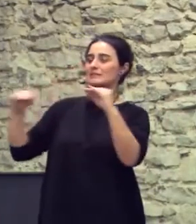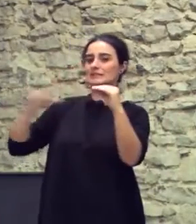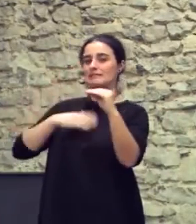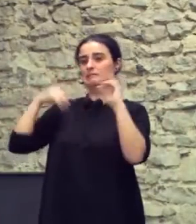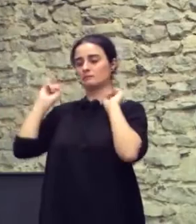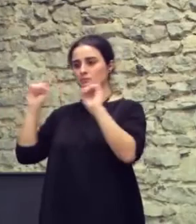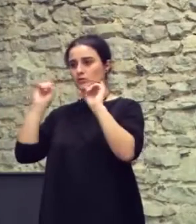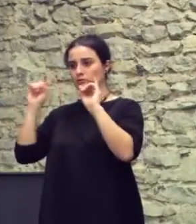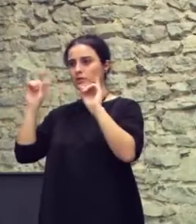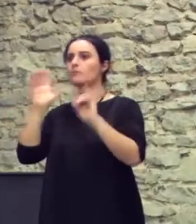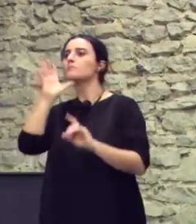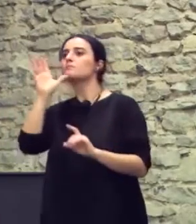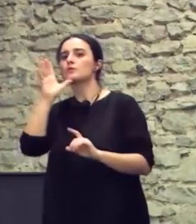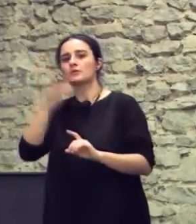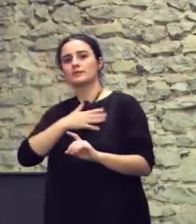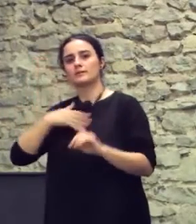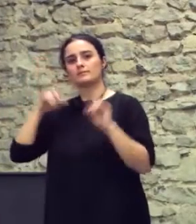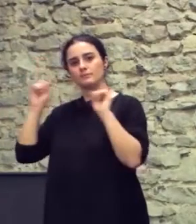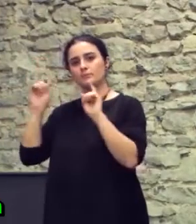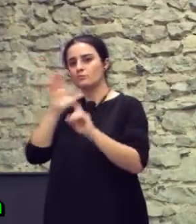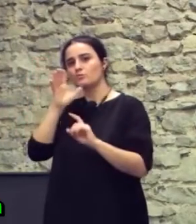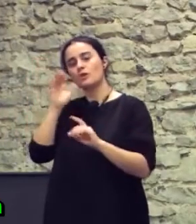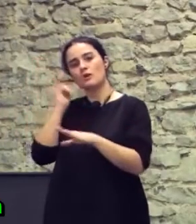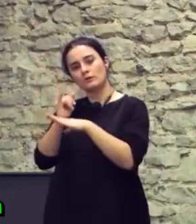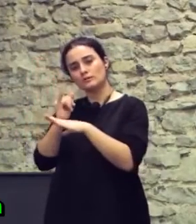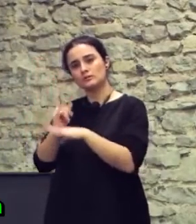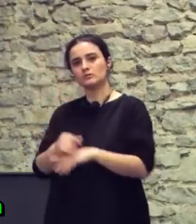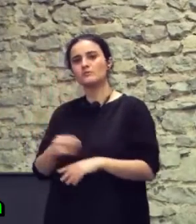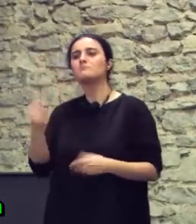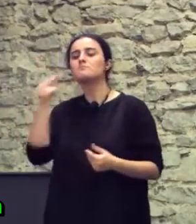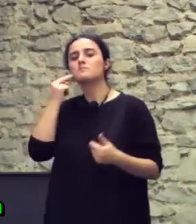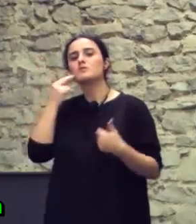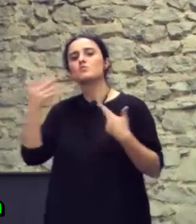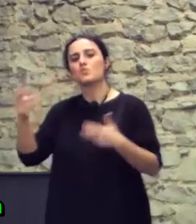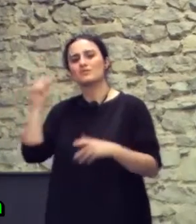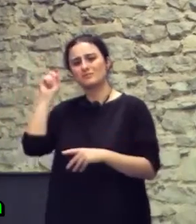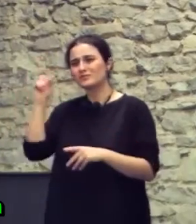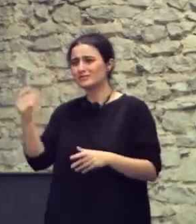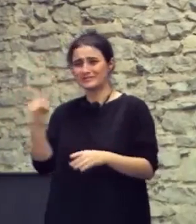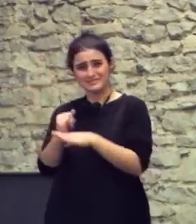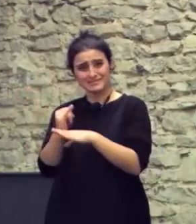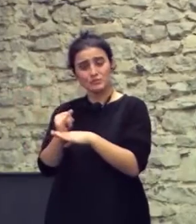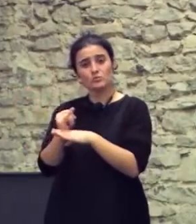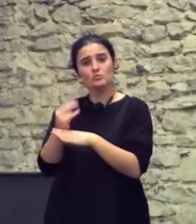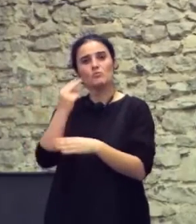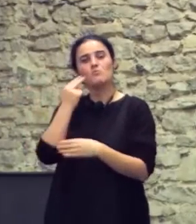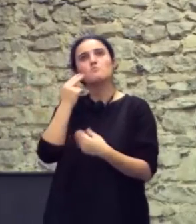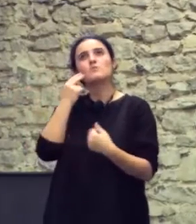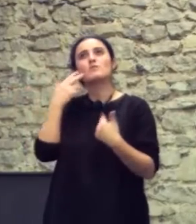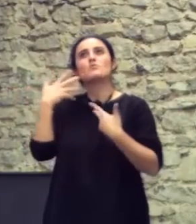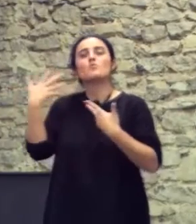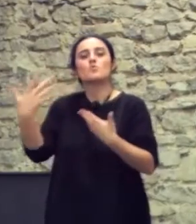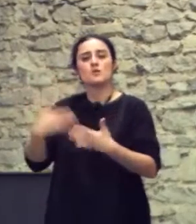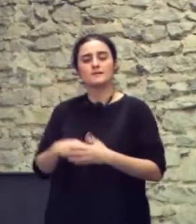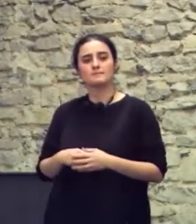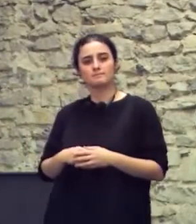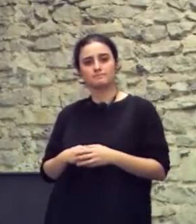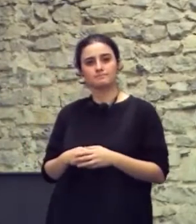Zergaitik irakasleok gauden armarioan are gehiago institutotan. Ze beldur dauzkate irakasleek institutotan beraien